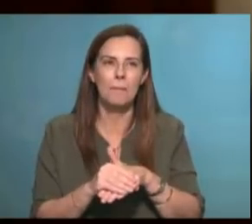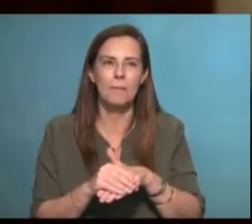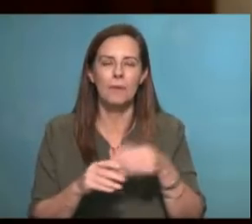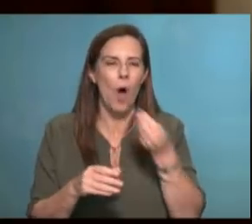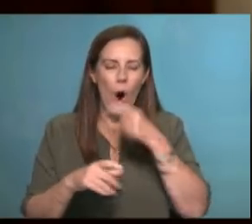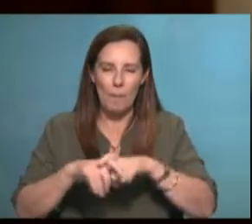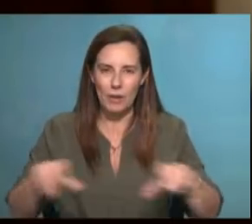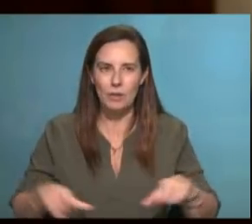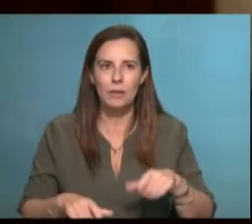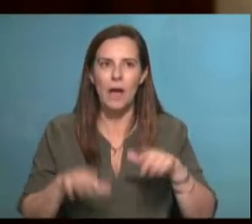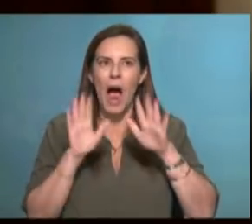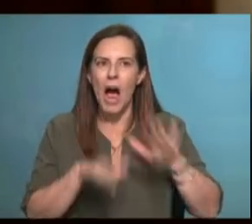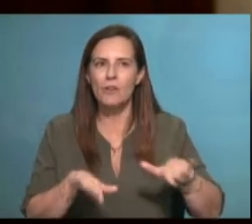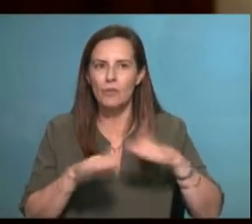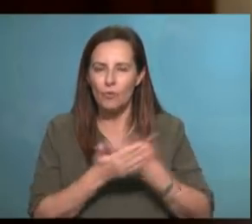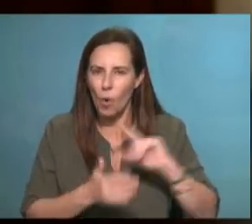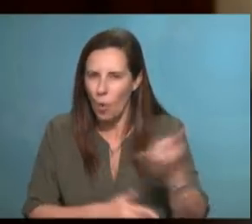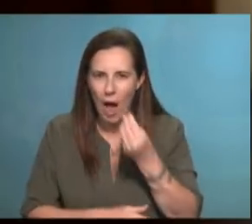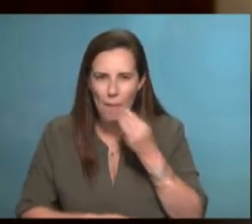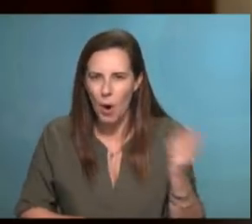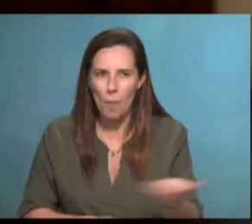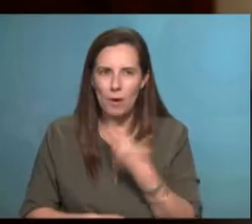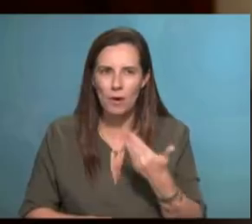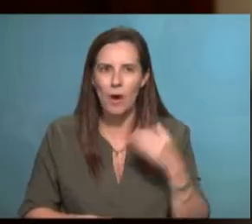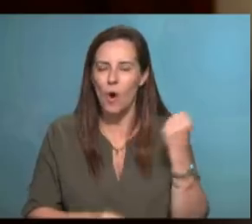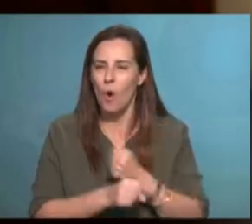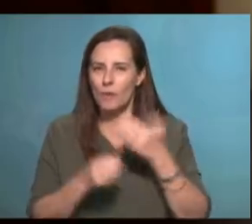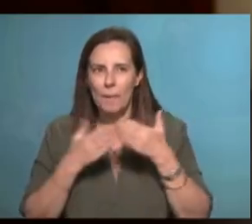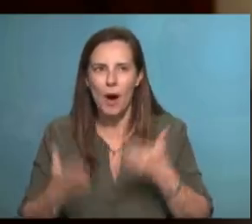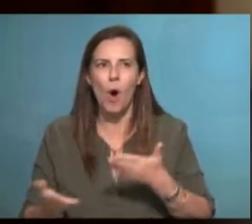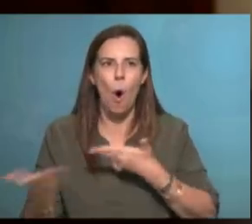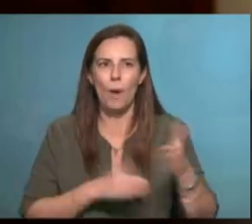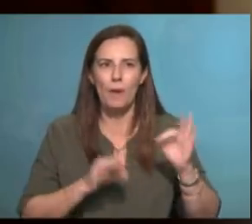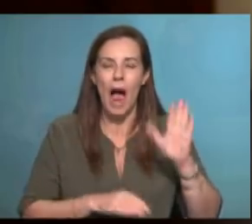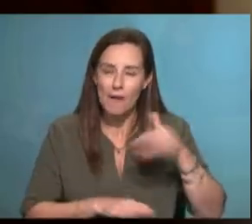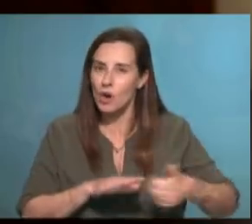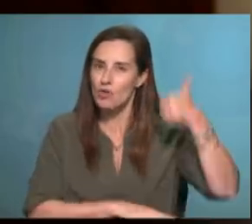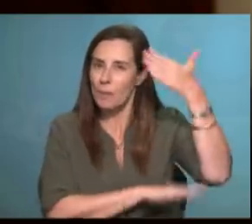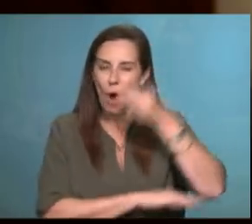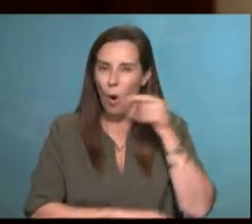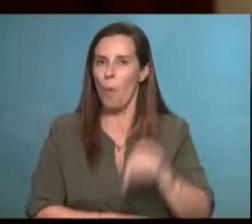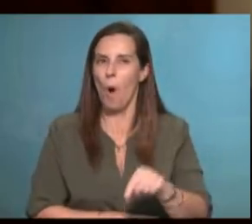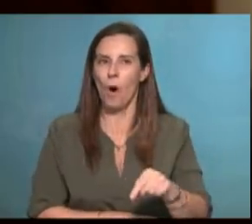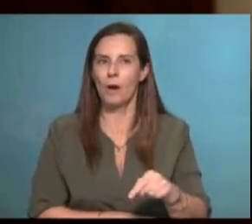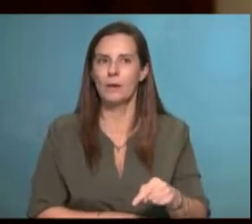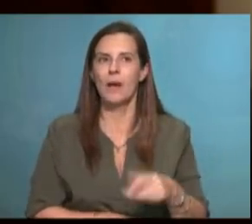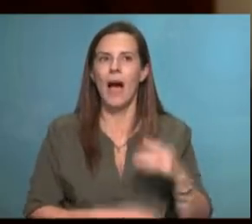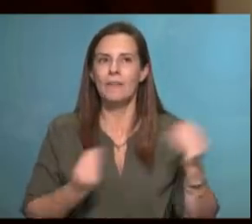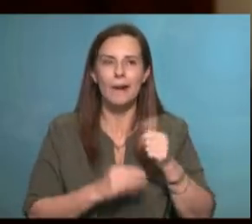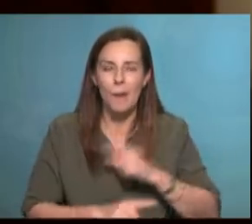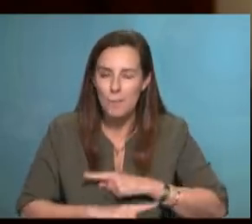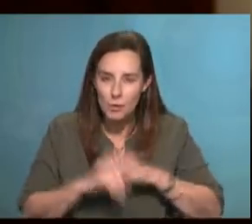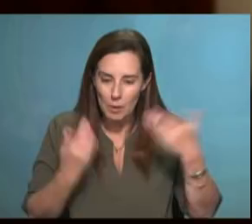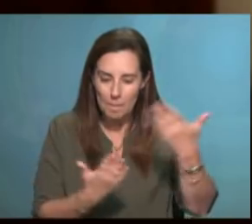בחמגשית. עזבו את העובדה שכולם אכלו מהאוכל הזה. עובדי הבית, אורחים רשמיים, אפילו ראשי מדינות. הדבר הכי